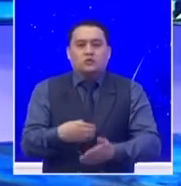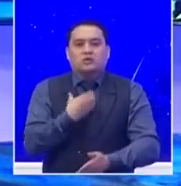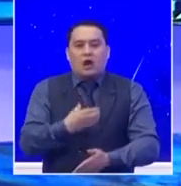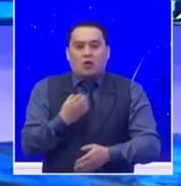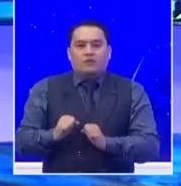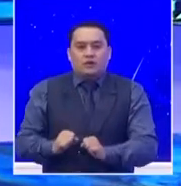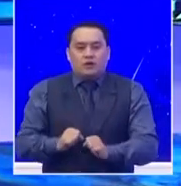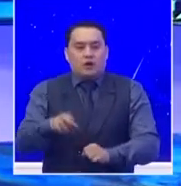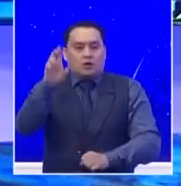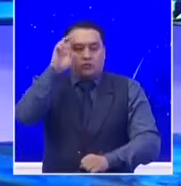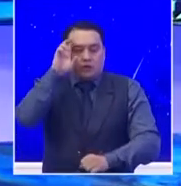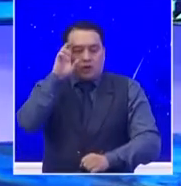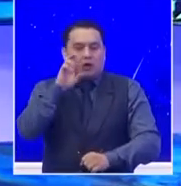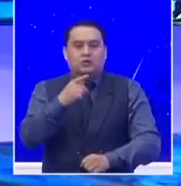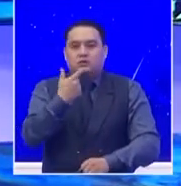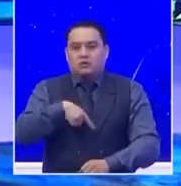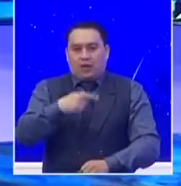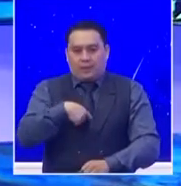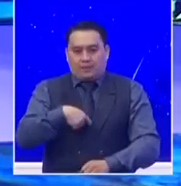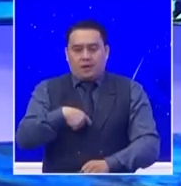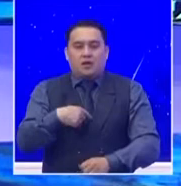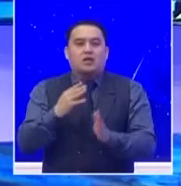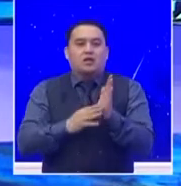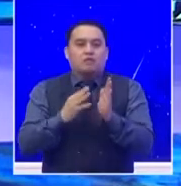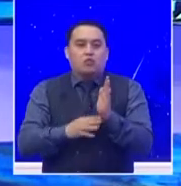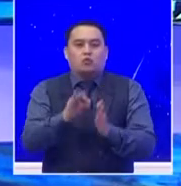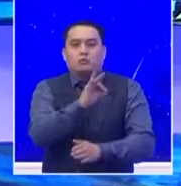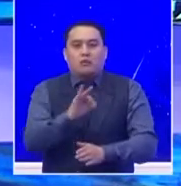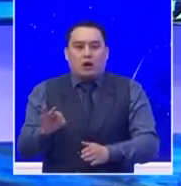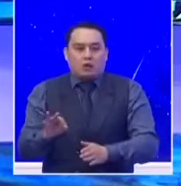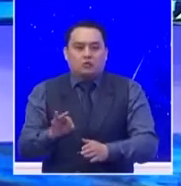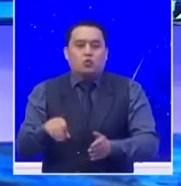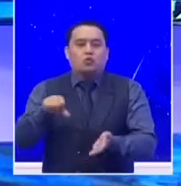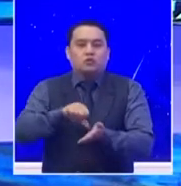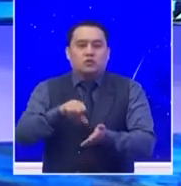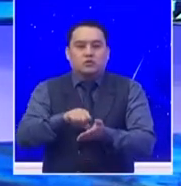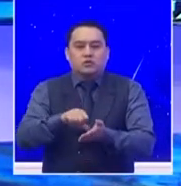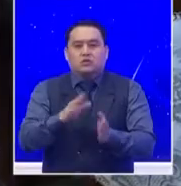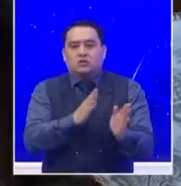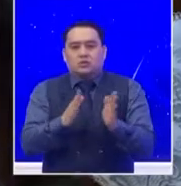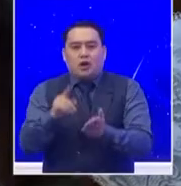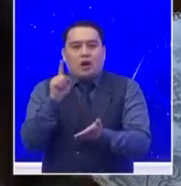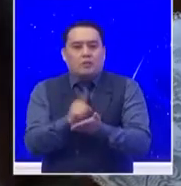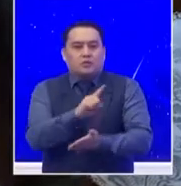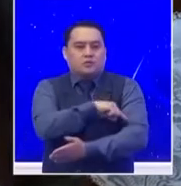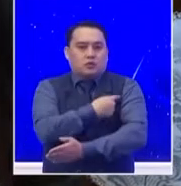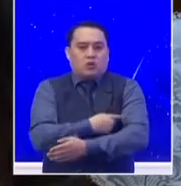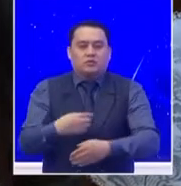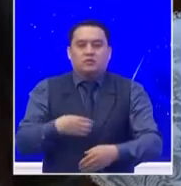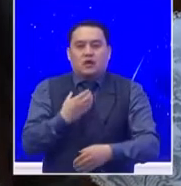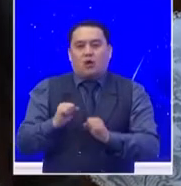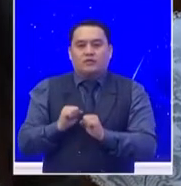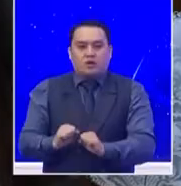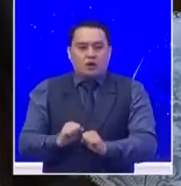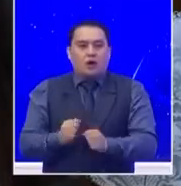– государство, работодатель или вы сами. 90% казахстанцев уже стали участниками системы обязательного социального медстрахования.